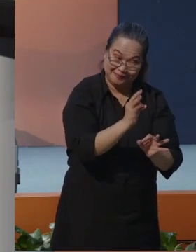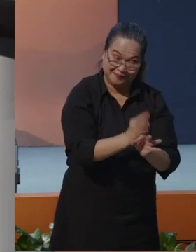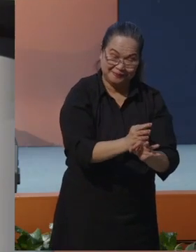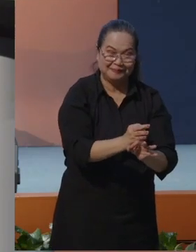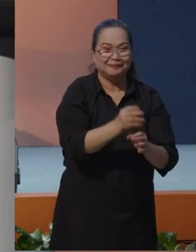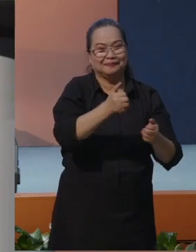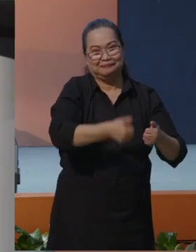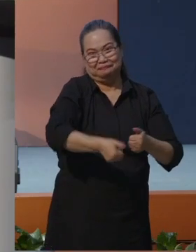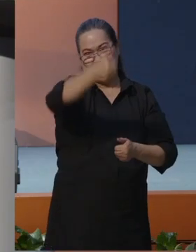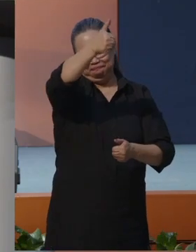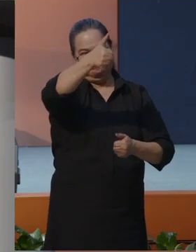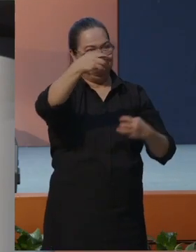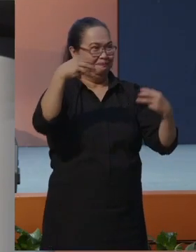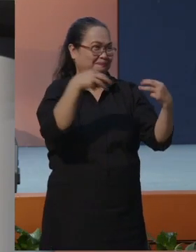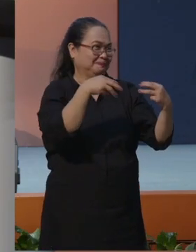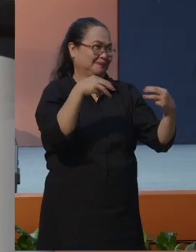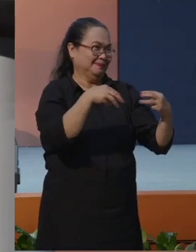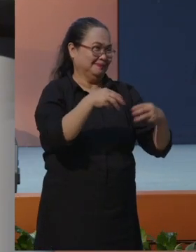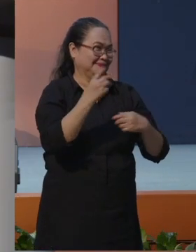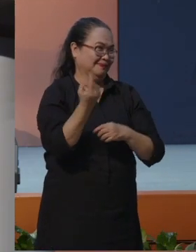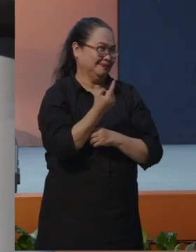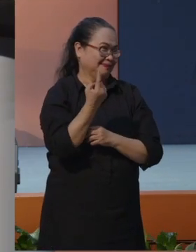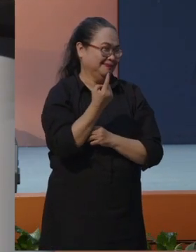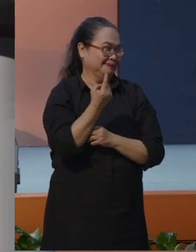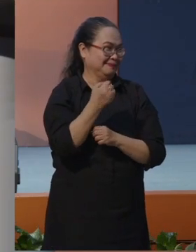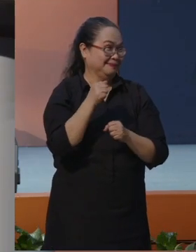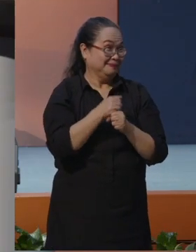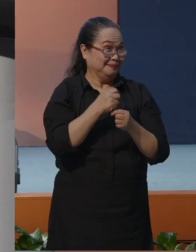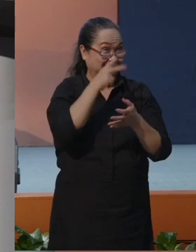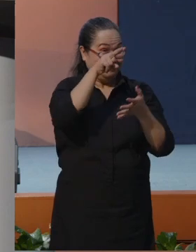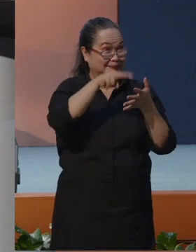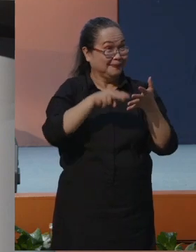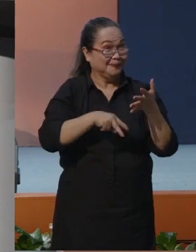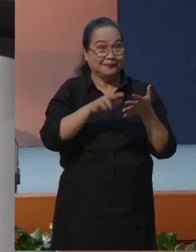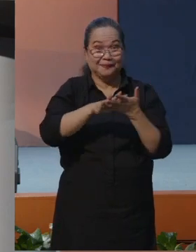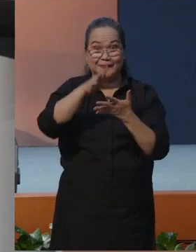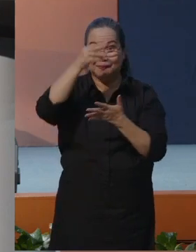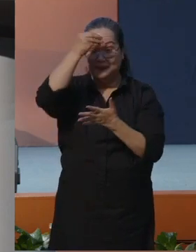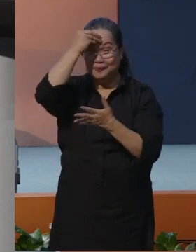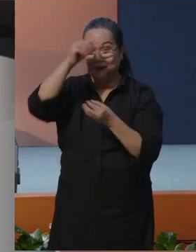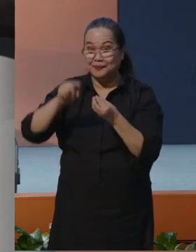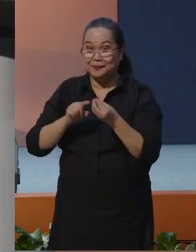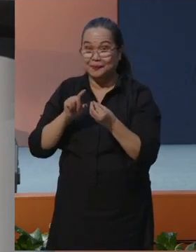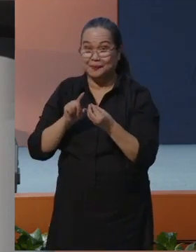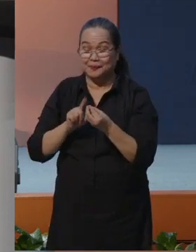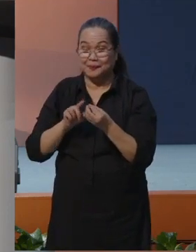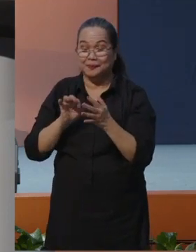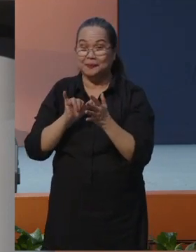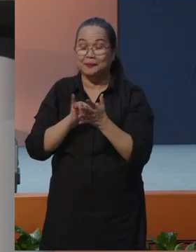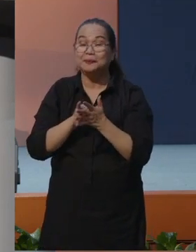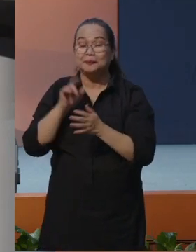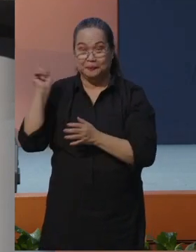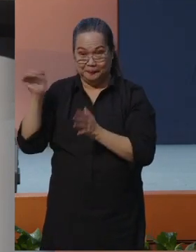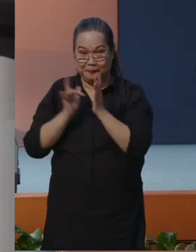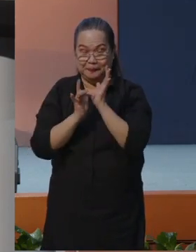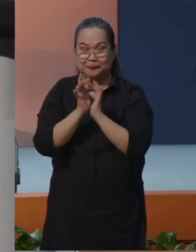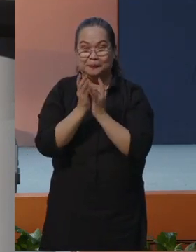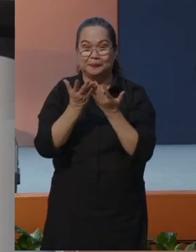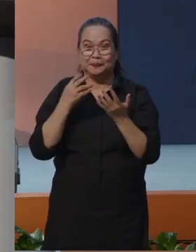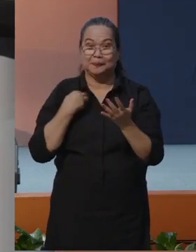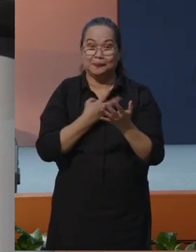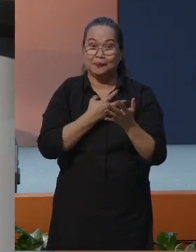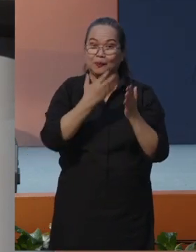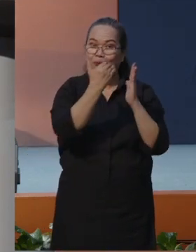pagsunod. Yan po ang summary ng mga leksyon na makikita natin dito sa mga talatang ito. Tignan natin